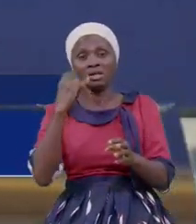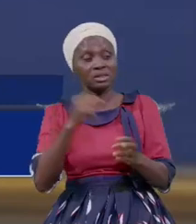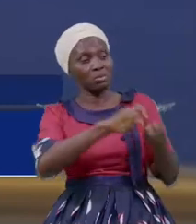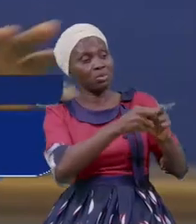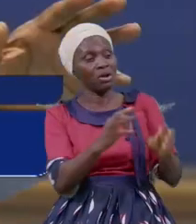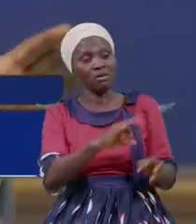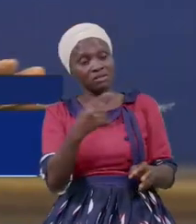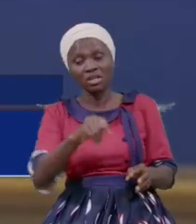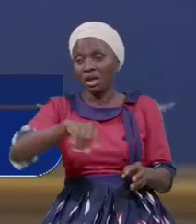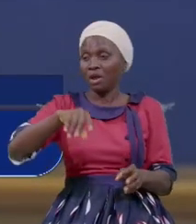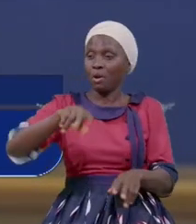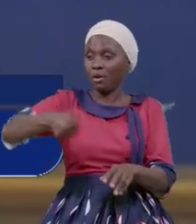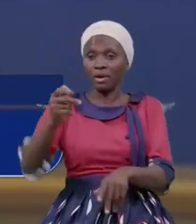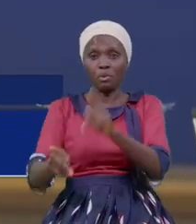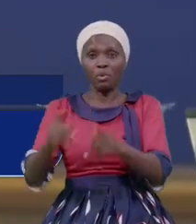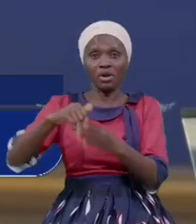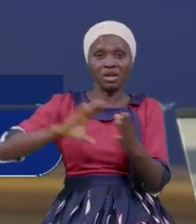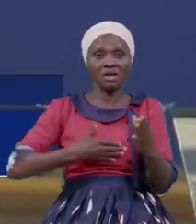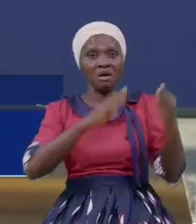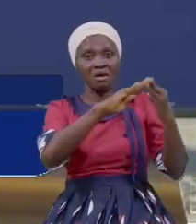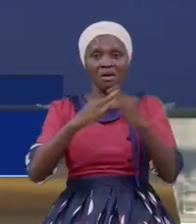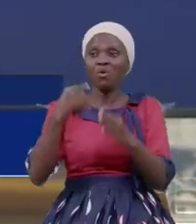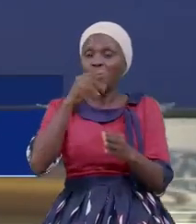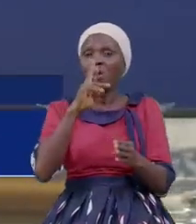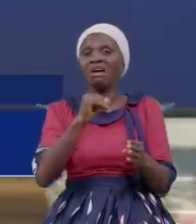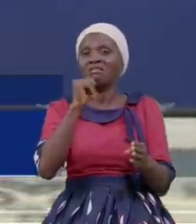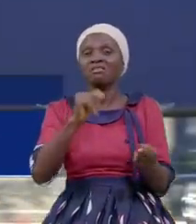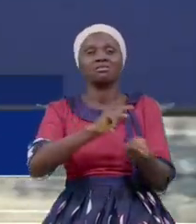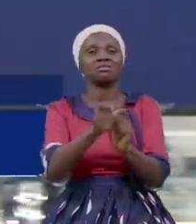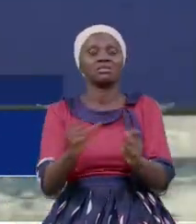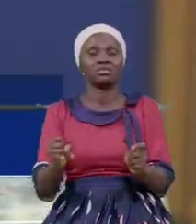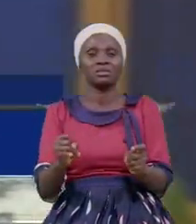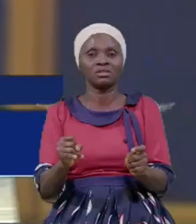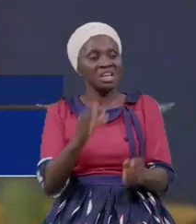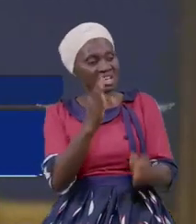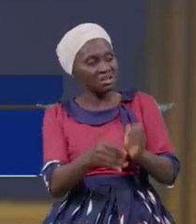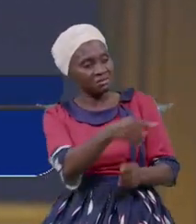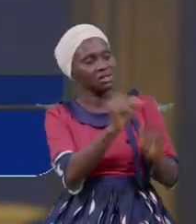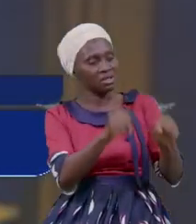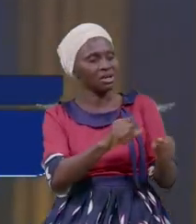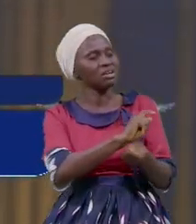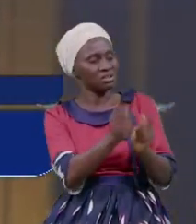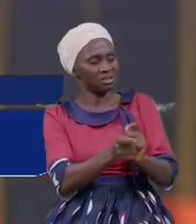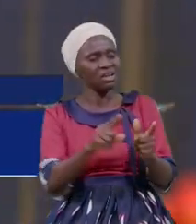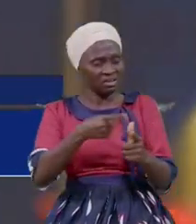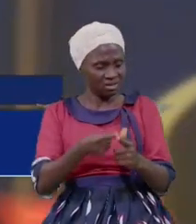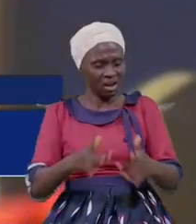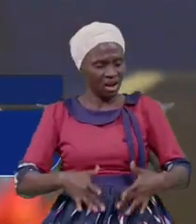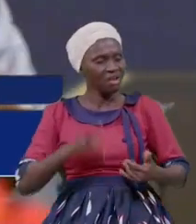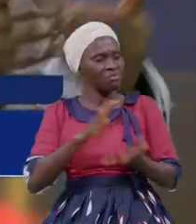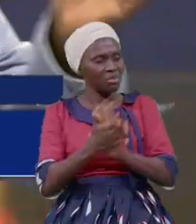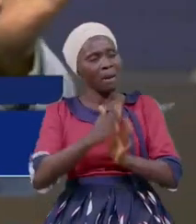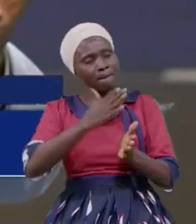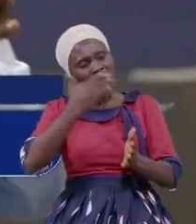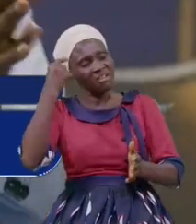le problème des gens de notre communauté qui qui ne changent pas s'ils peuvent changer oh la vie sera meilleure